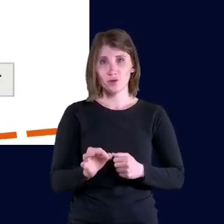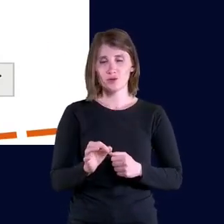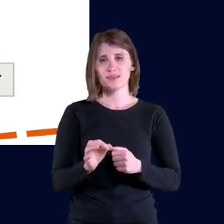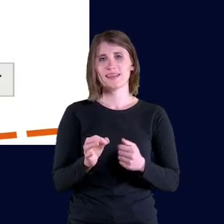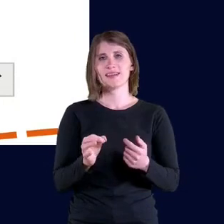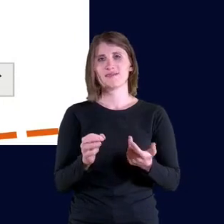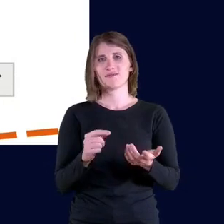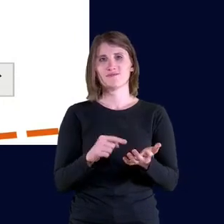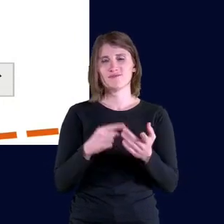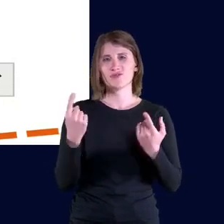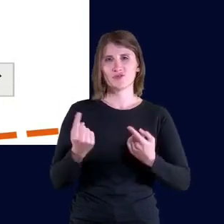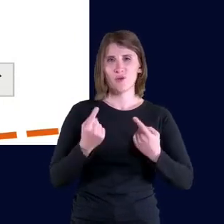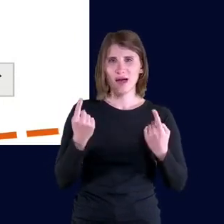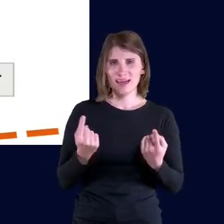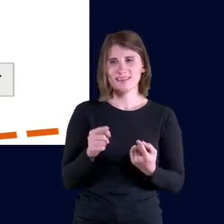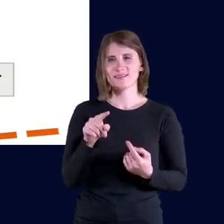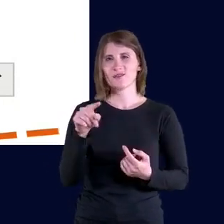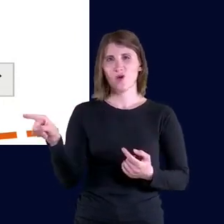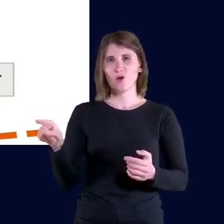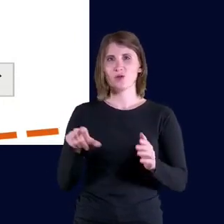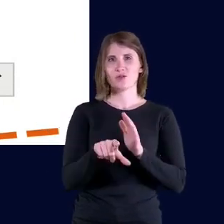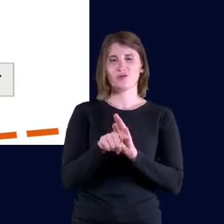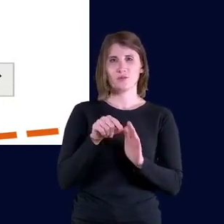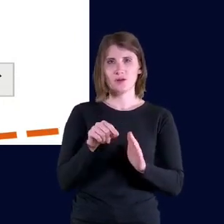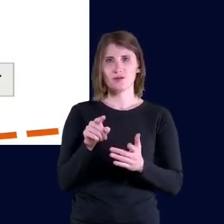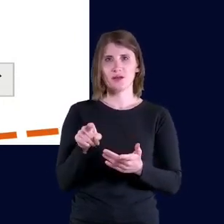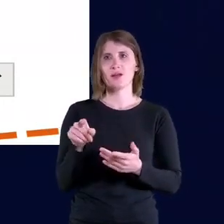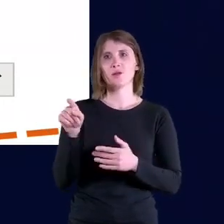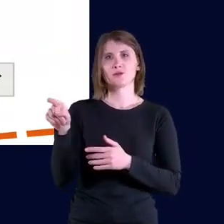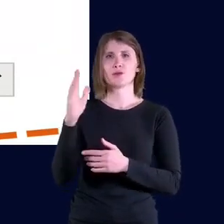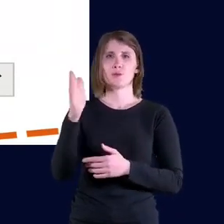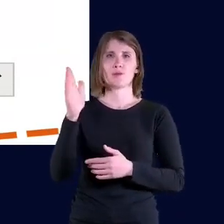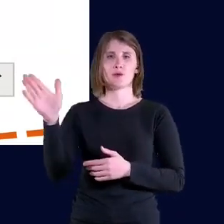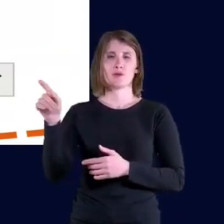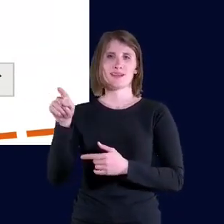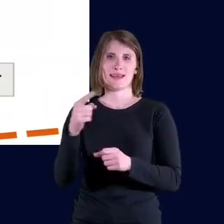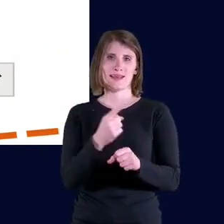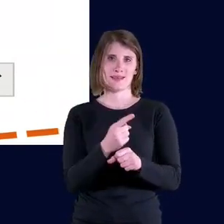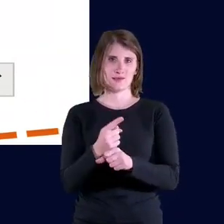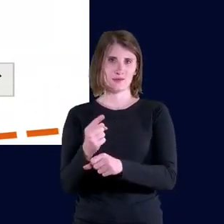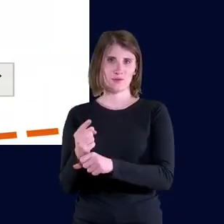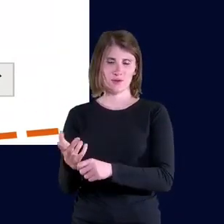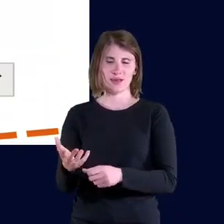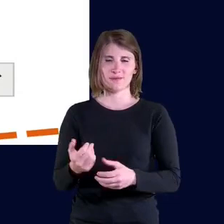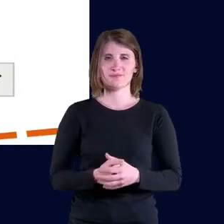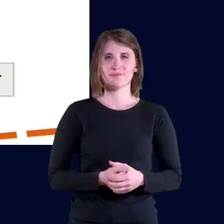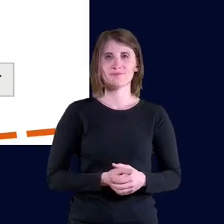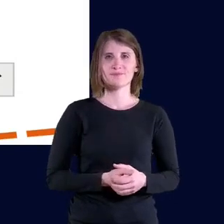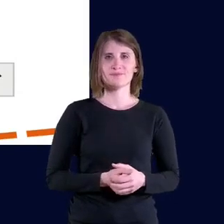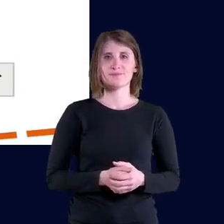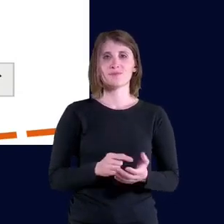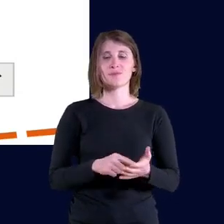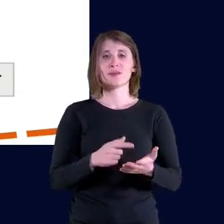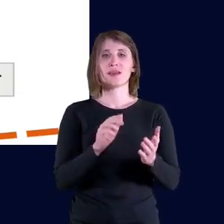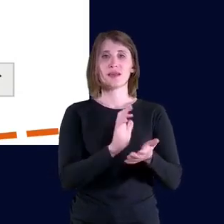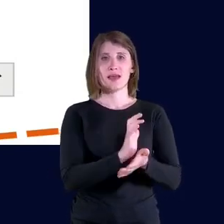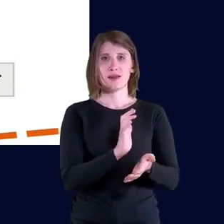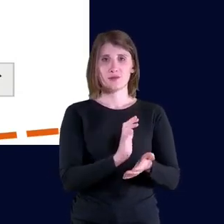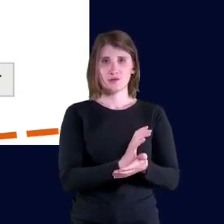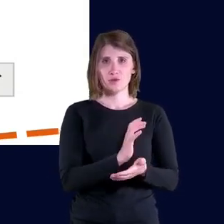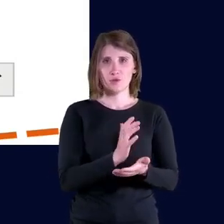przypadków wybierają ustala biblioteka taki zdeponowany artykuł